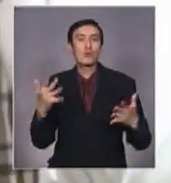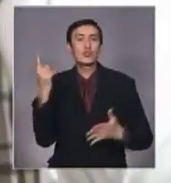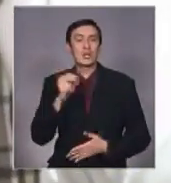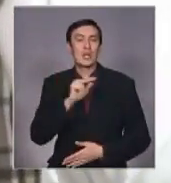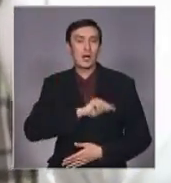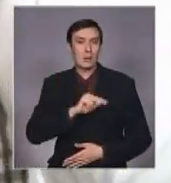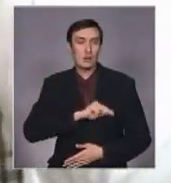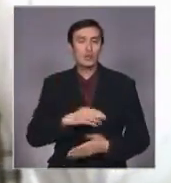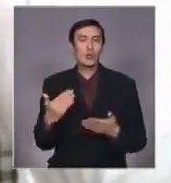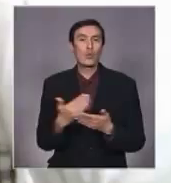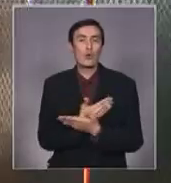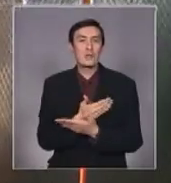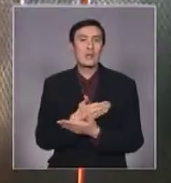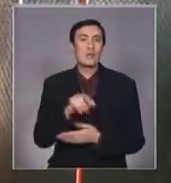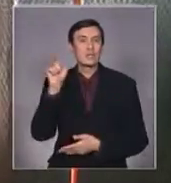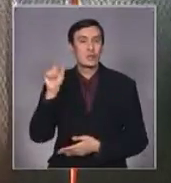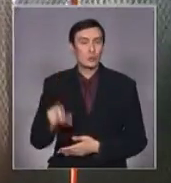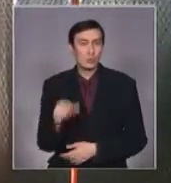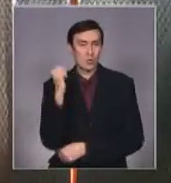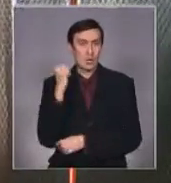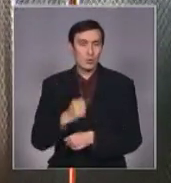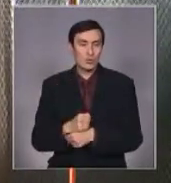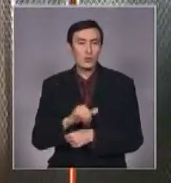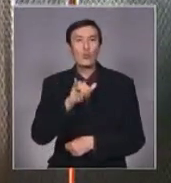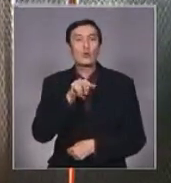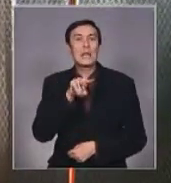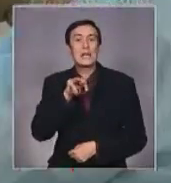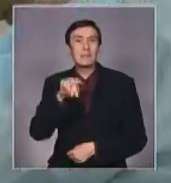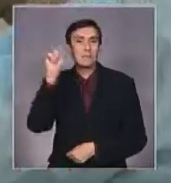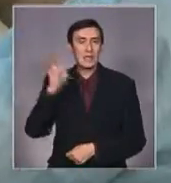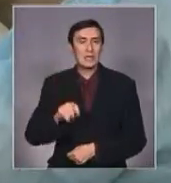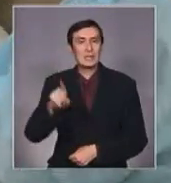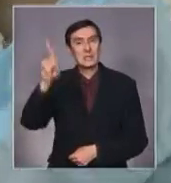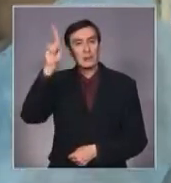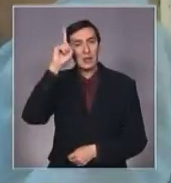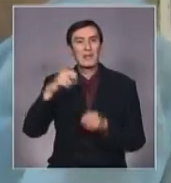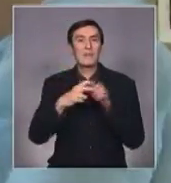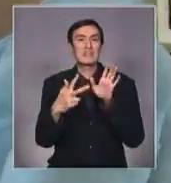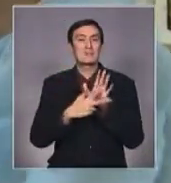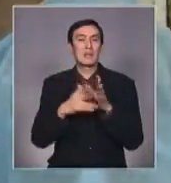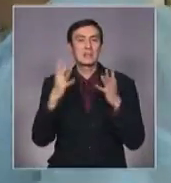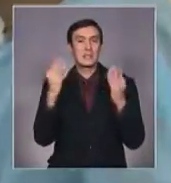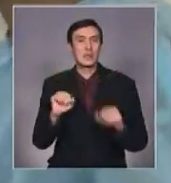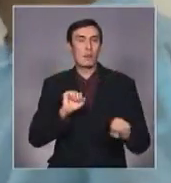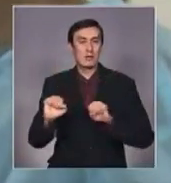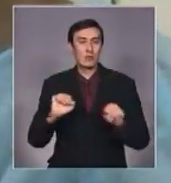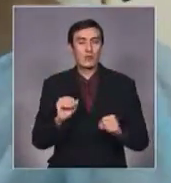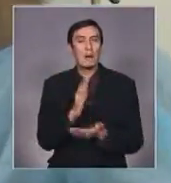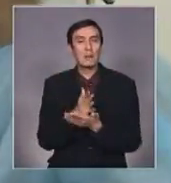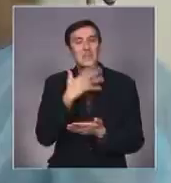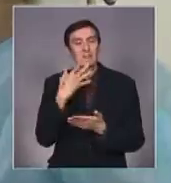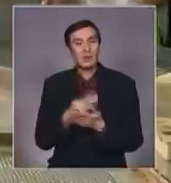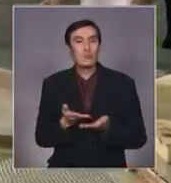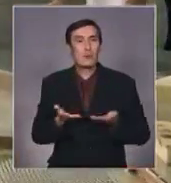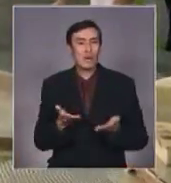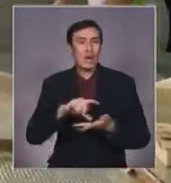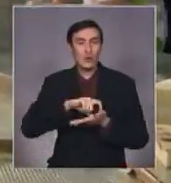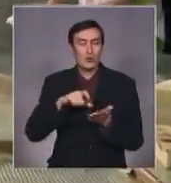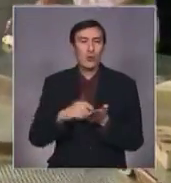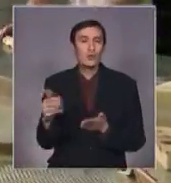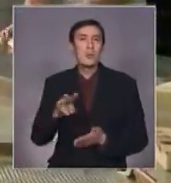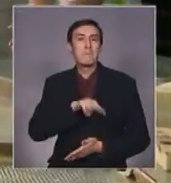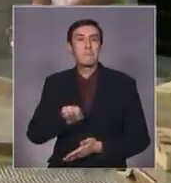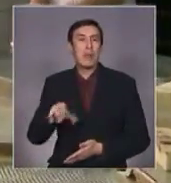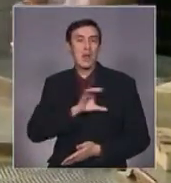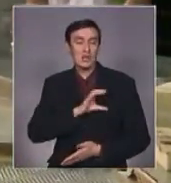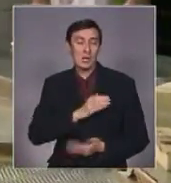недели трудится новый сотрудник. Уильям Рен приехал из Германии на 18 дней. Он обладает своей сетью пекарен, миллионер.